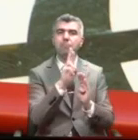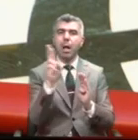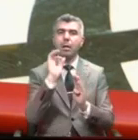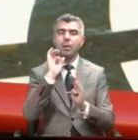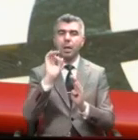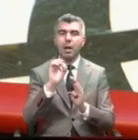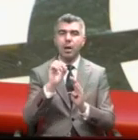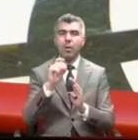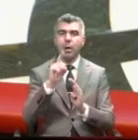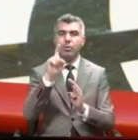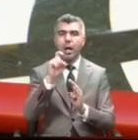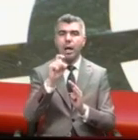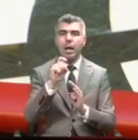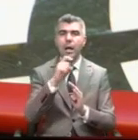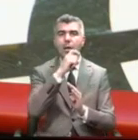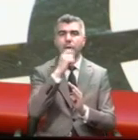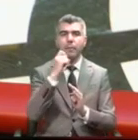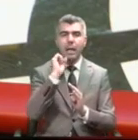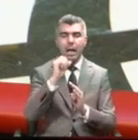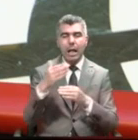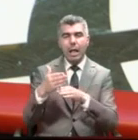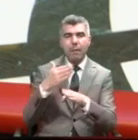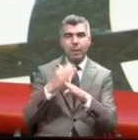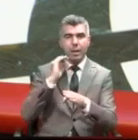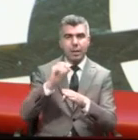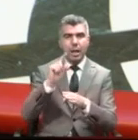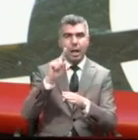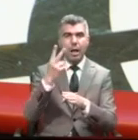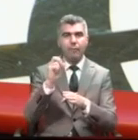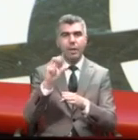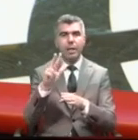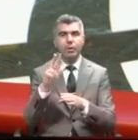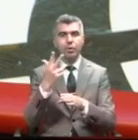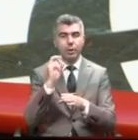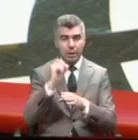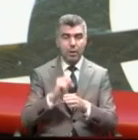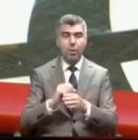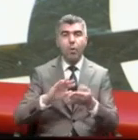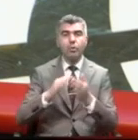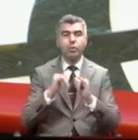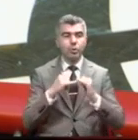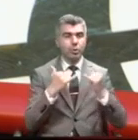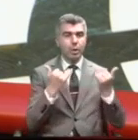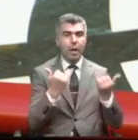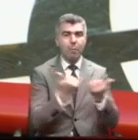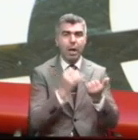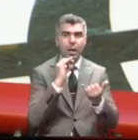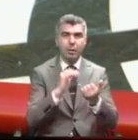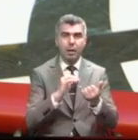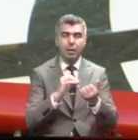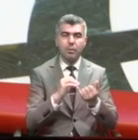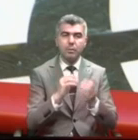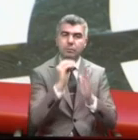1444 موافق ل 8 فبراير 2023 وحددت في هذا الاجتماع حديده فيها